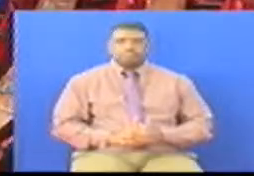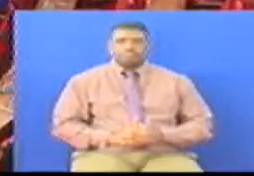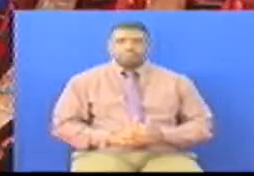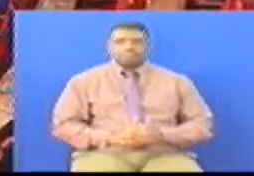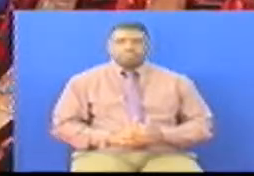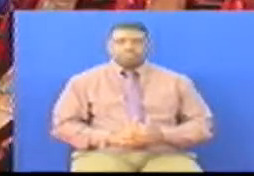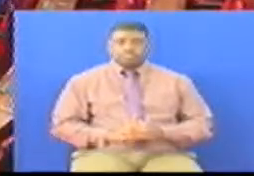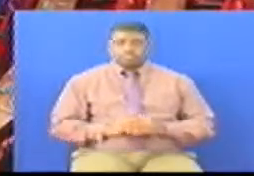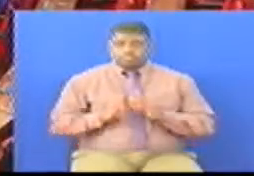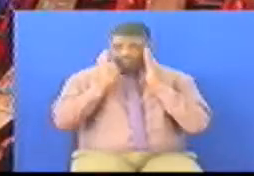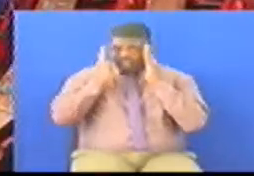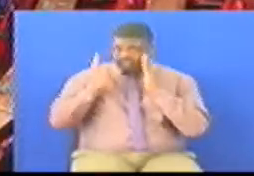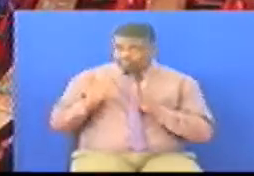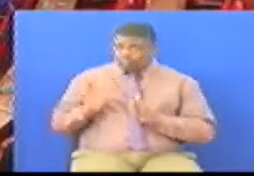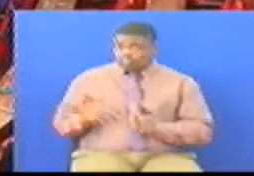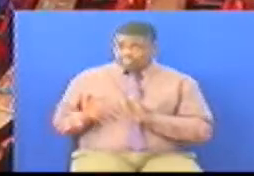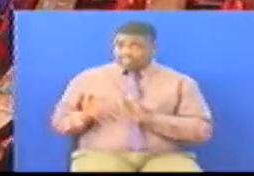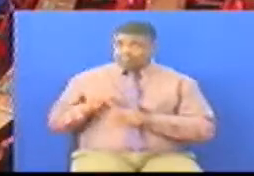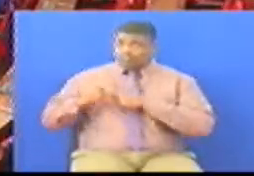Mheshimiwa bunge, tunaendelea